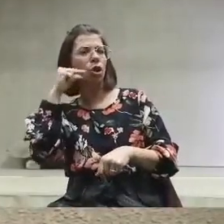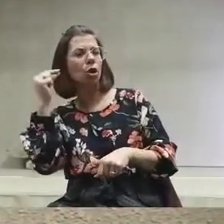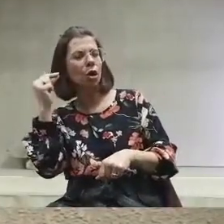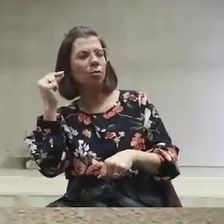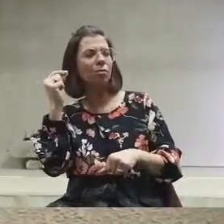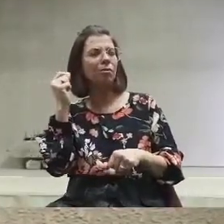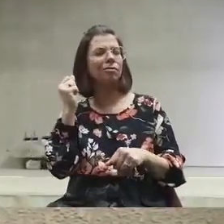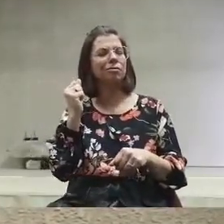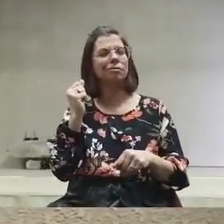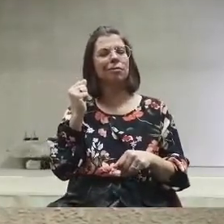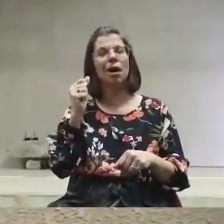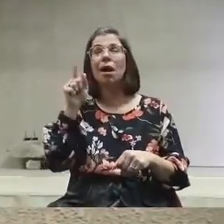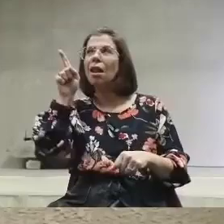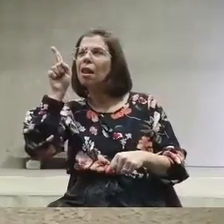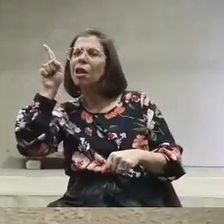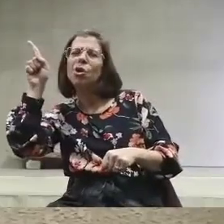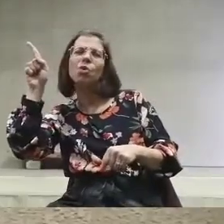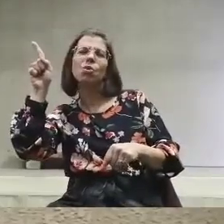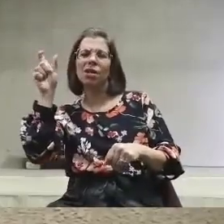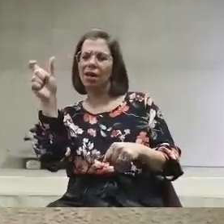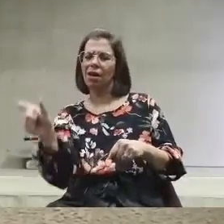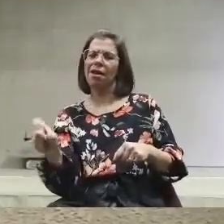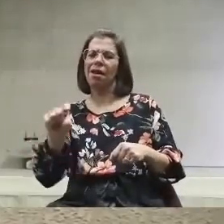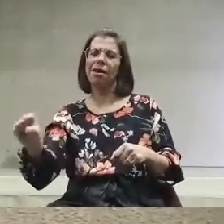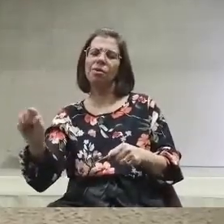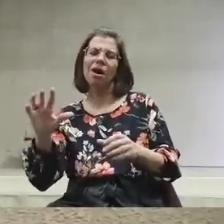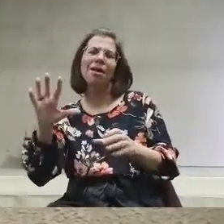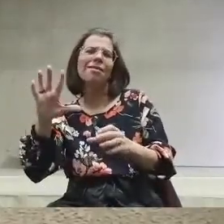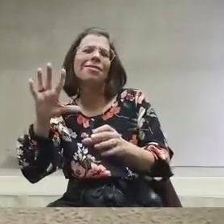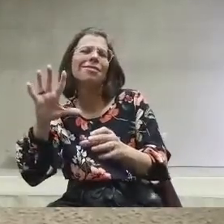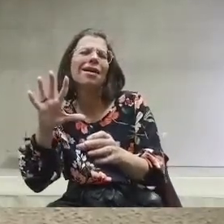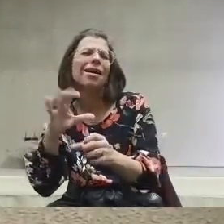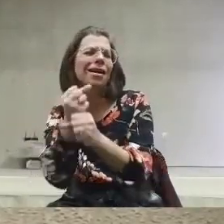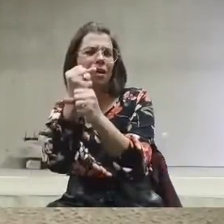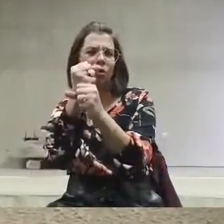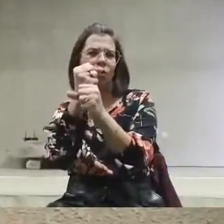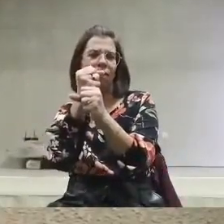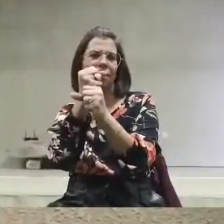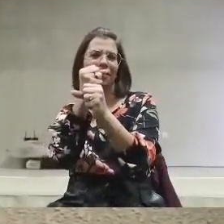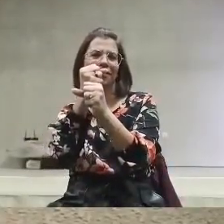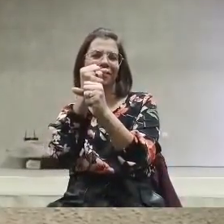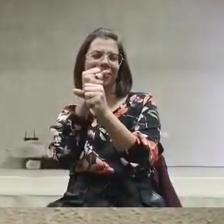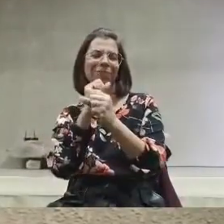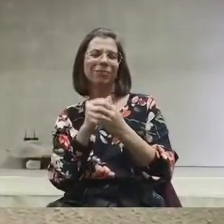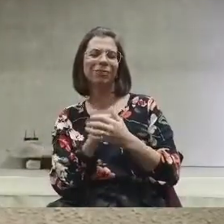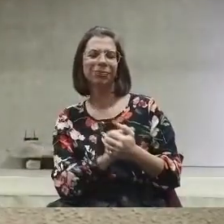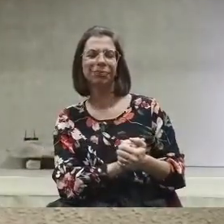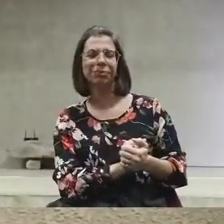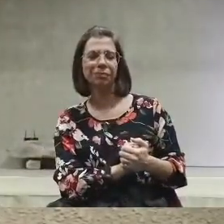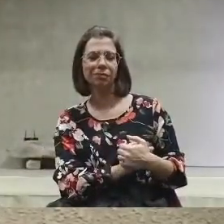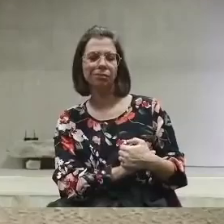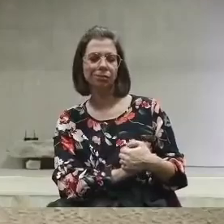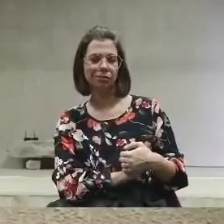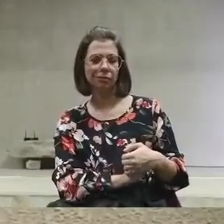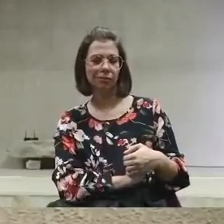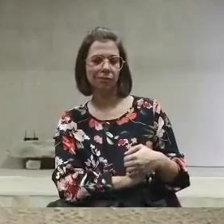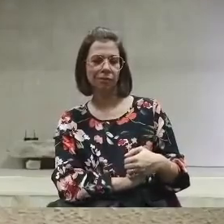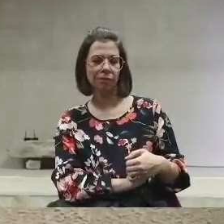il vient triompher à la croix du calvaire. Toute l'ordonnance, il nous est dit, voyez,